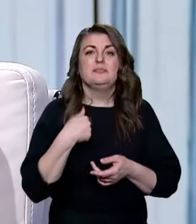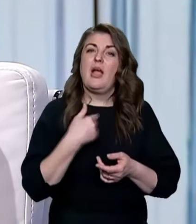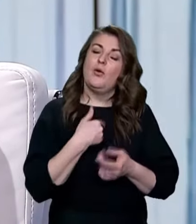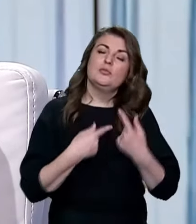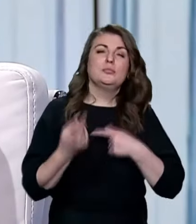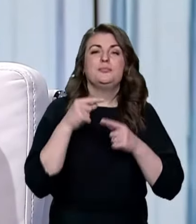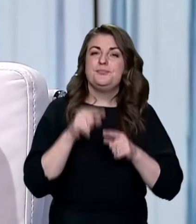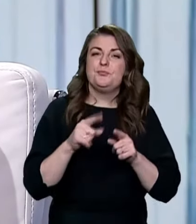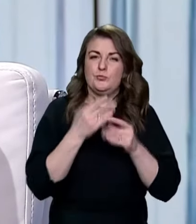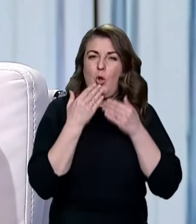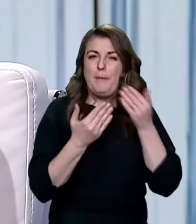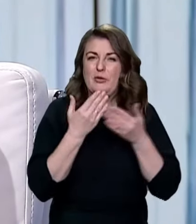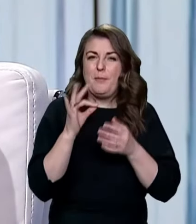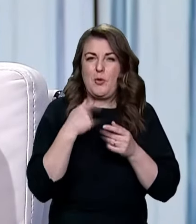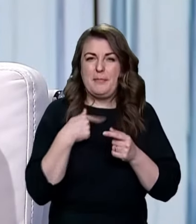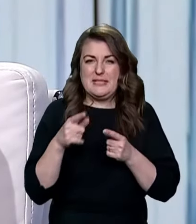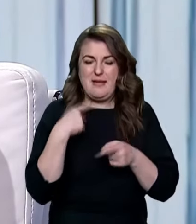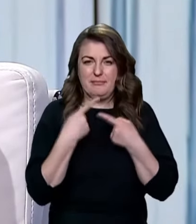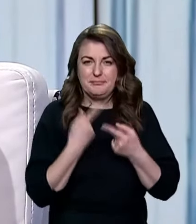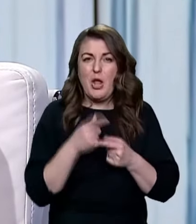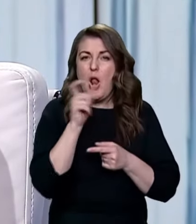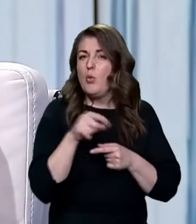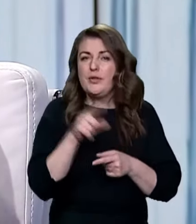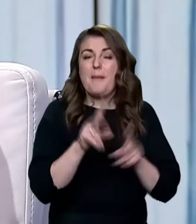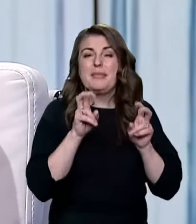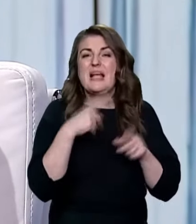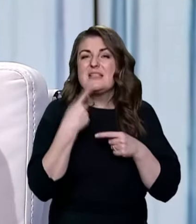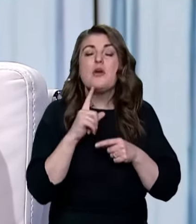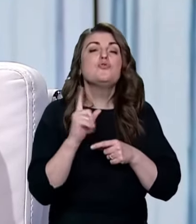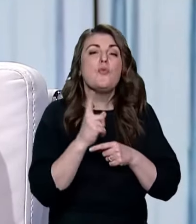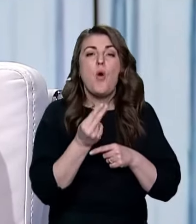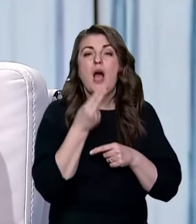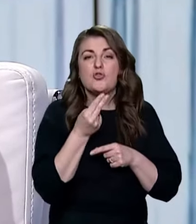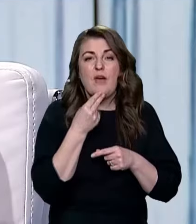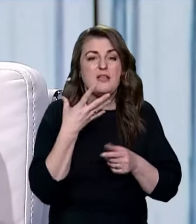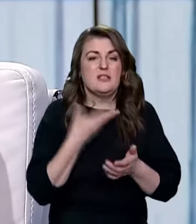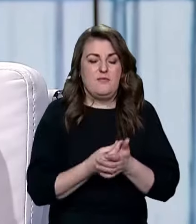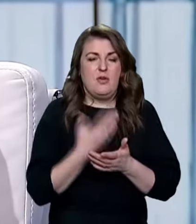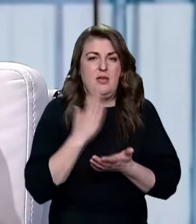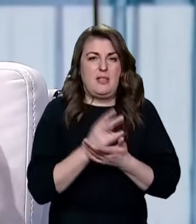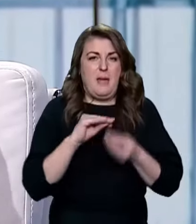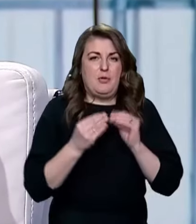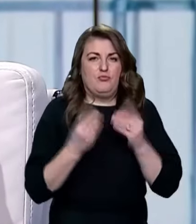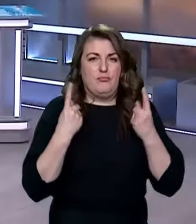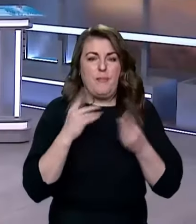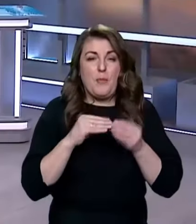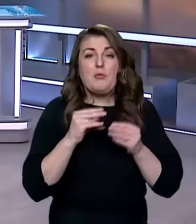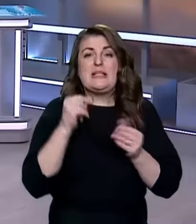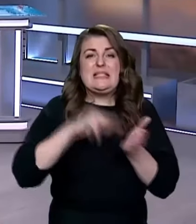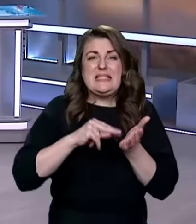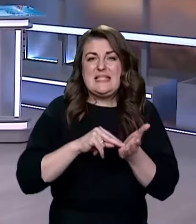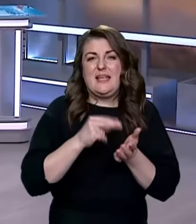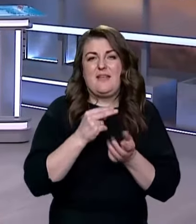до того опитування, про яке ми сказали. І там люди називають, чому харчування своє найбільшою проблемою. Тому що ціни високі